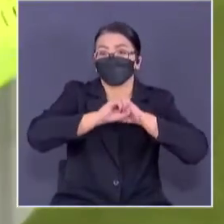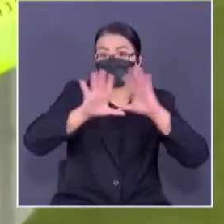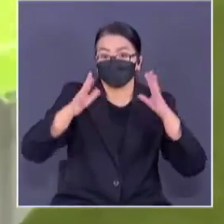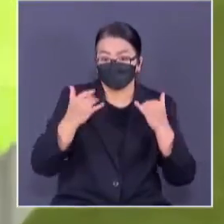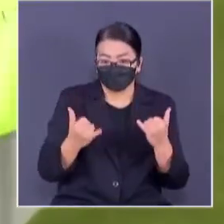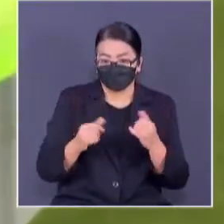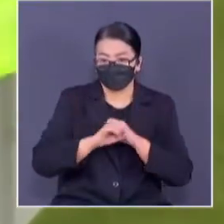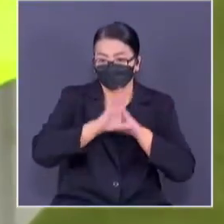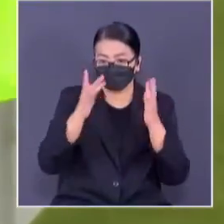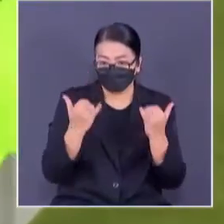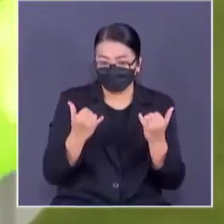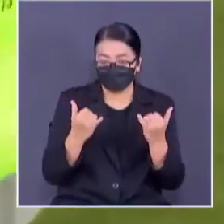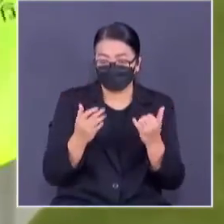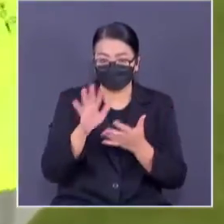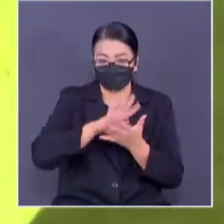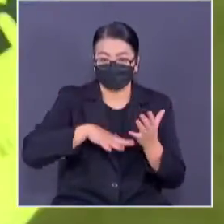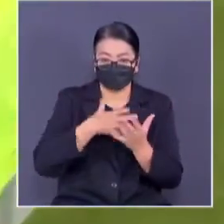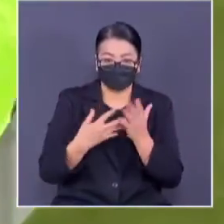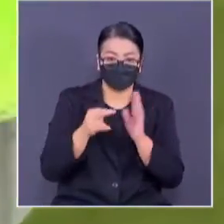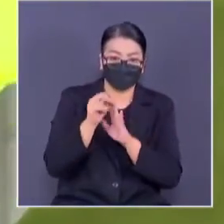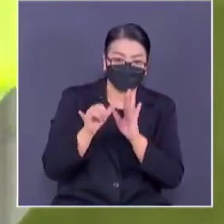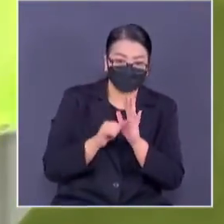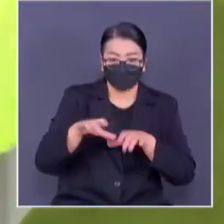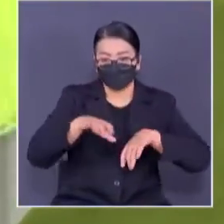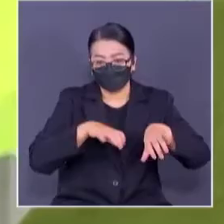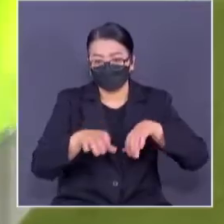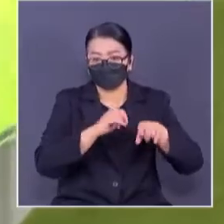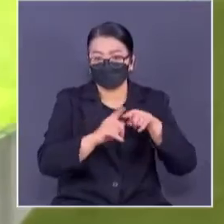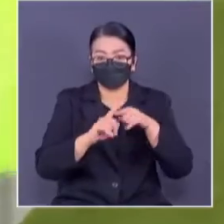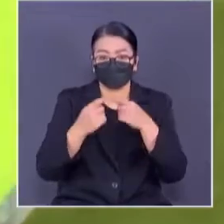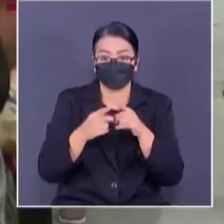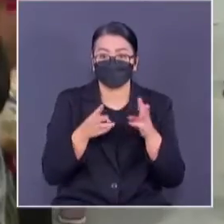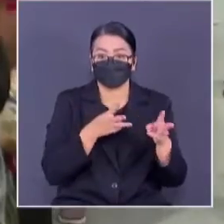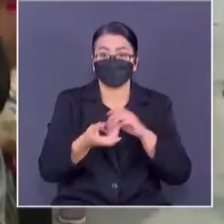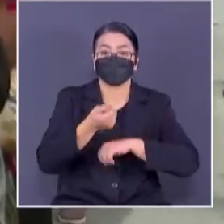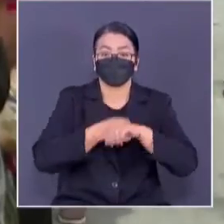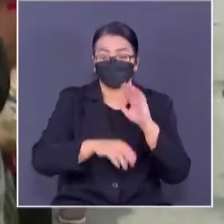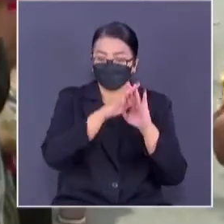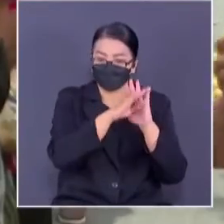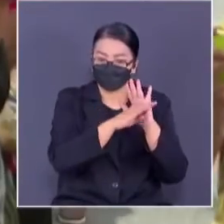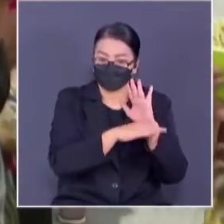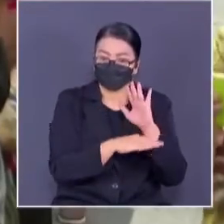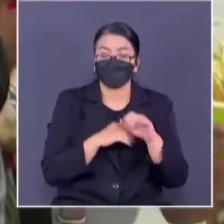จากนี้หลังจากมีนโยบายออกมาแล้วไปดำเนินการแบบนี้แต่แนวทางปฏิบัติ1 2 3 4